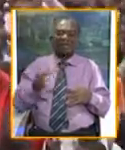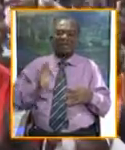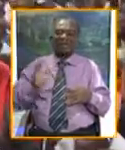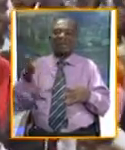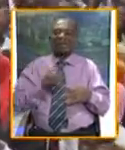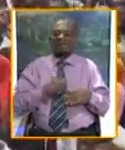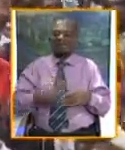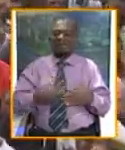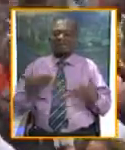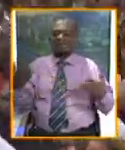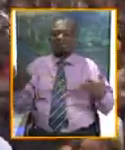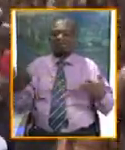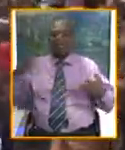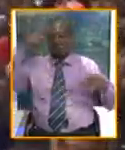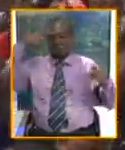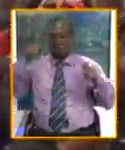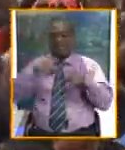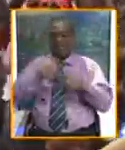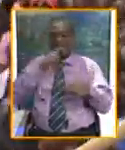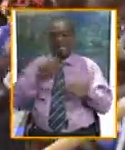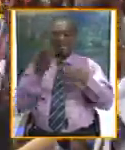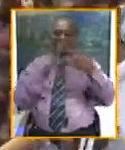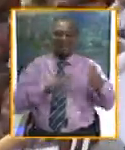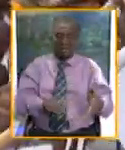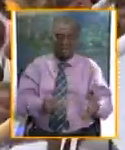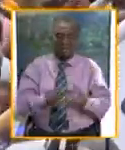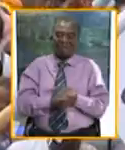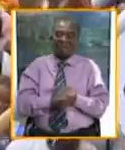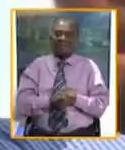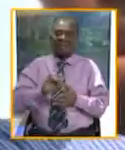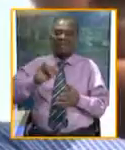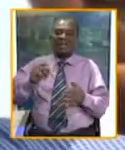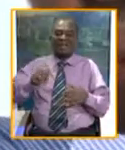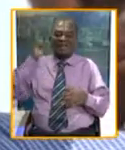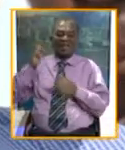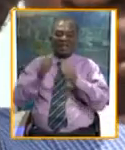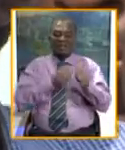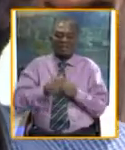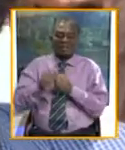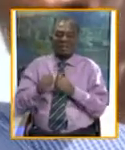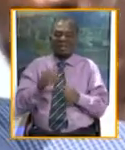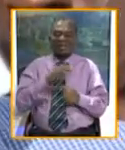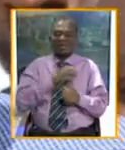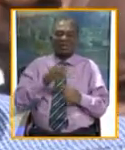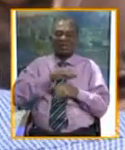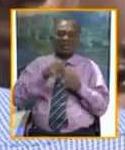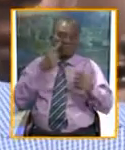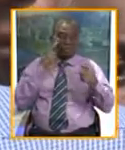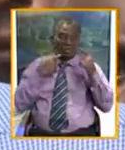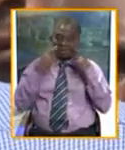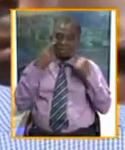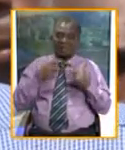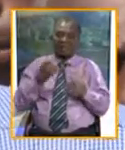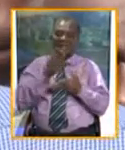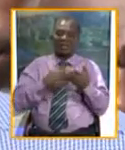ces militants et leur leader étaient ensemble lors de la campagne présidentielle. Ils n'en reviennent pas. Certains se